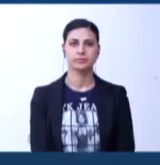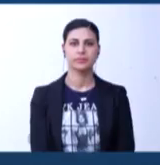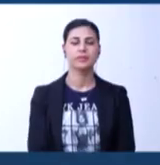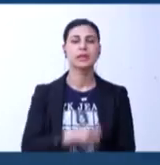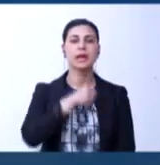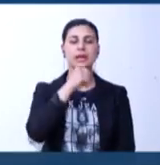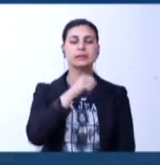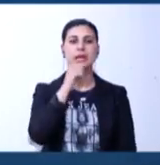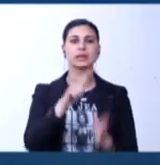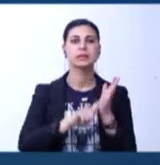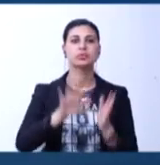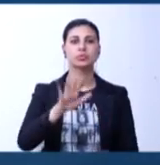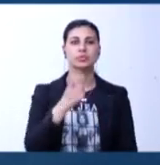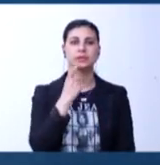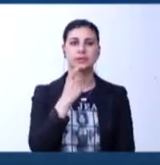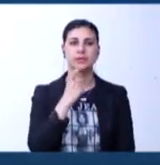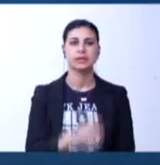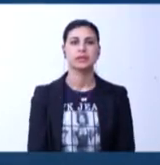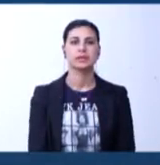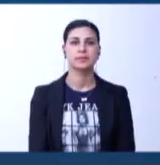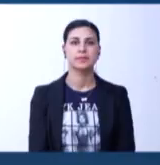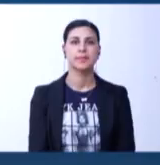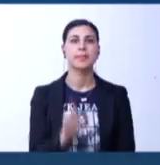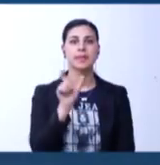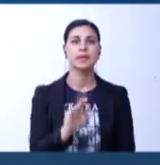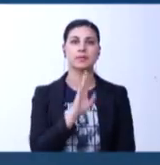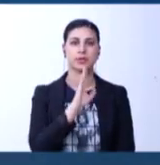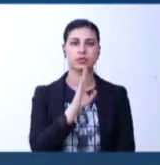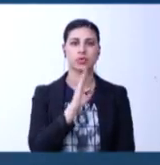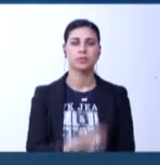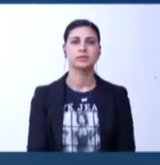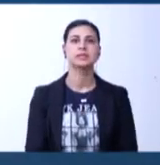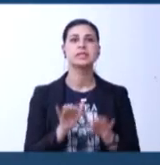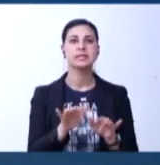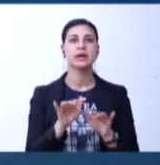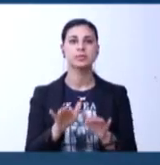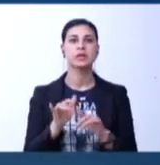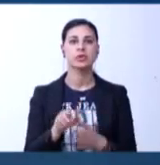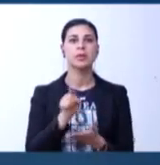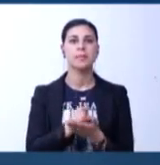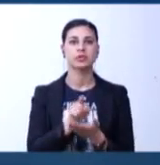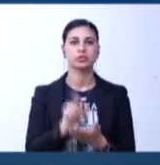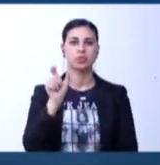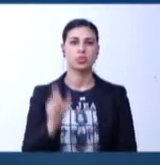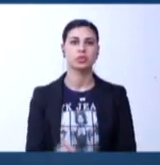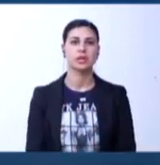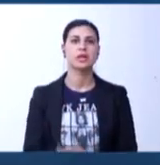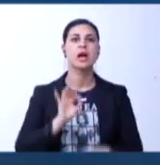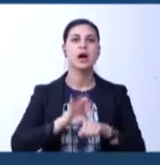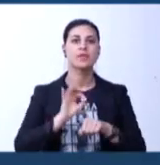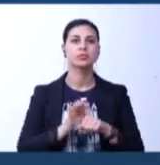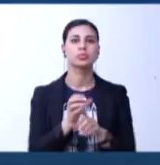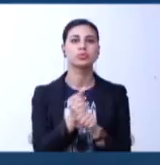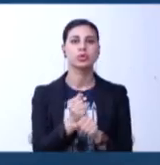ასაკი 75 წელი, სქესი, მდედრობითი, საქმიანობა, პენსიონერი,